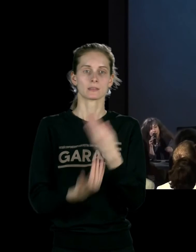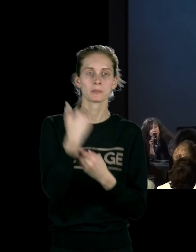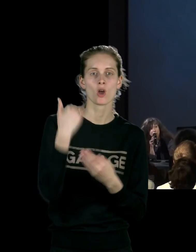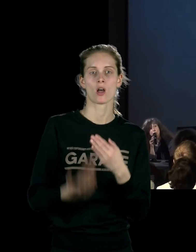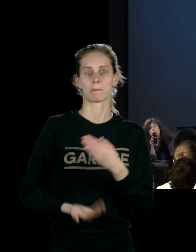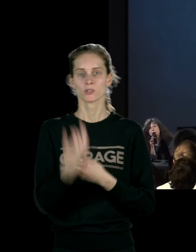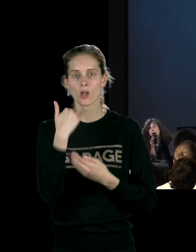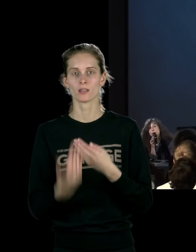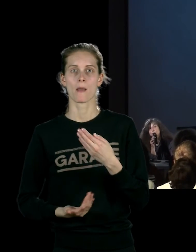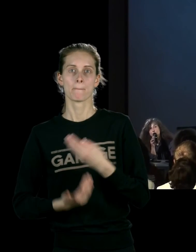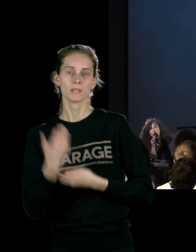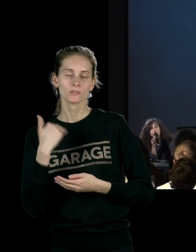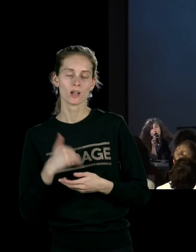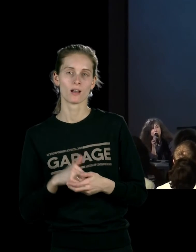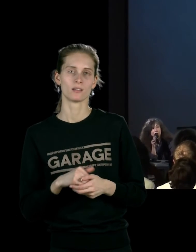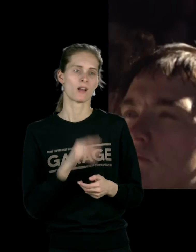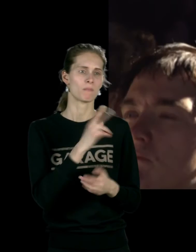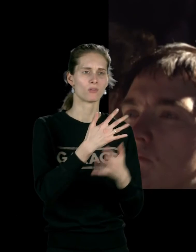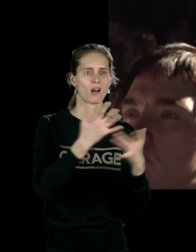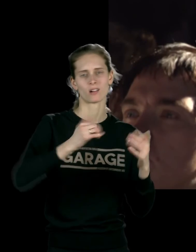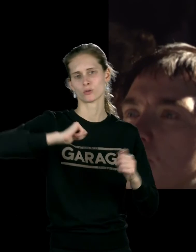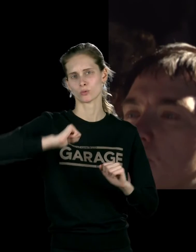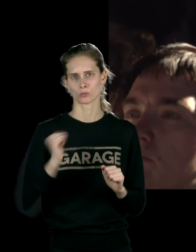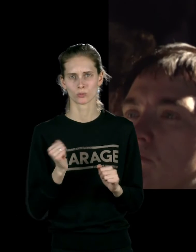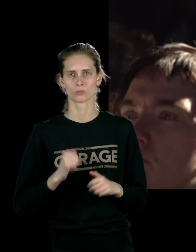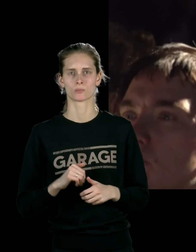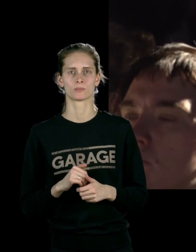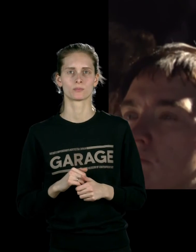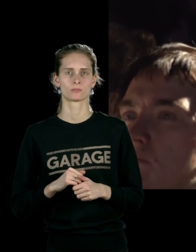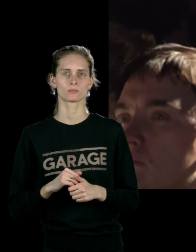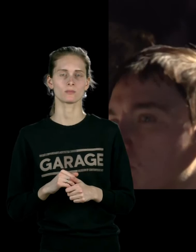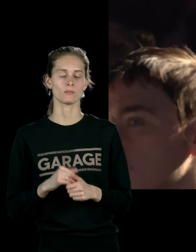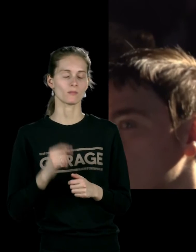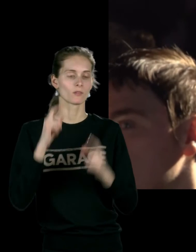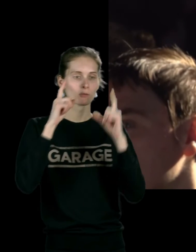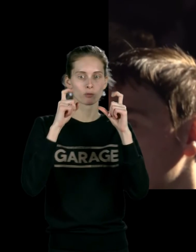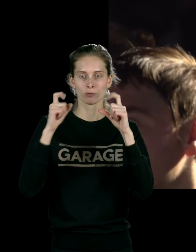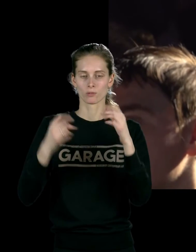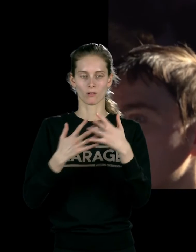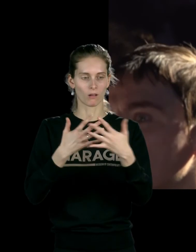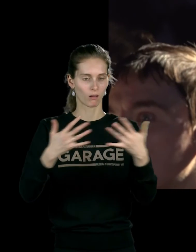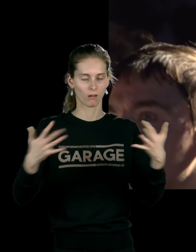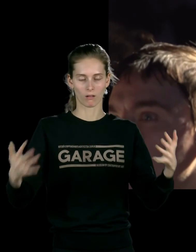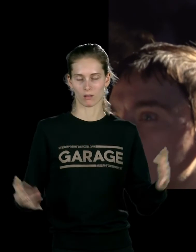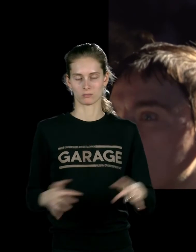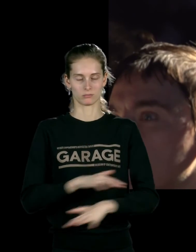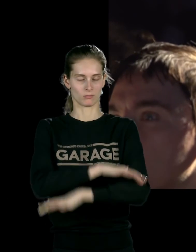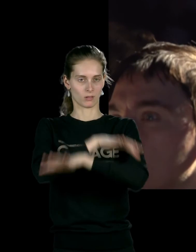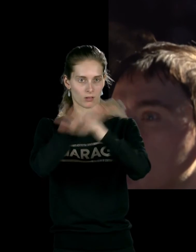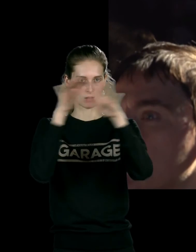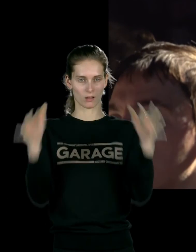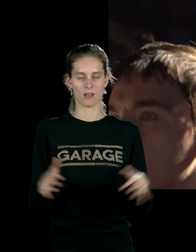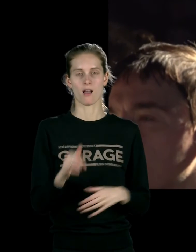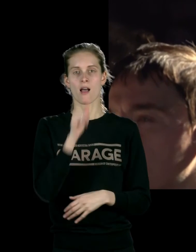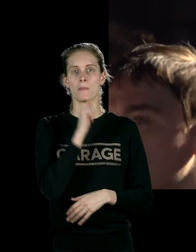распечатка, может быть, Фрейда, не помню, кого из его друзей, завал этих фотографий, и вот эти попытки отобразить себя,